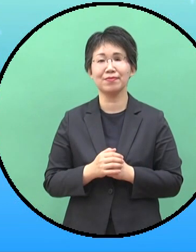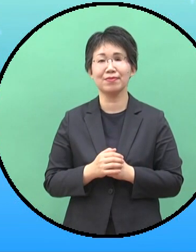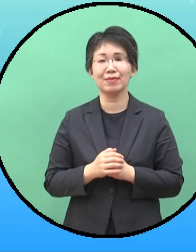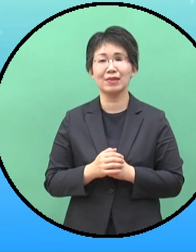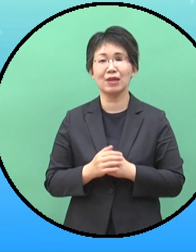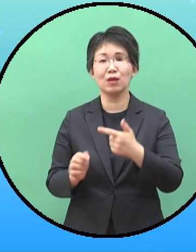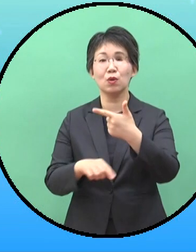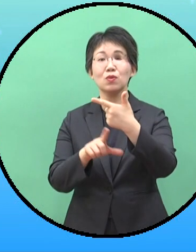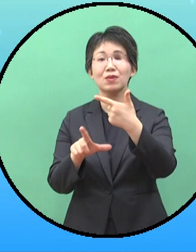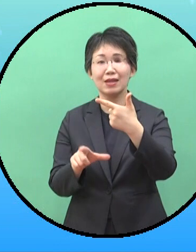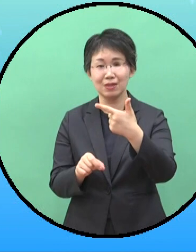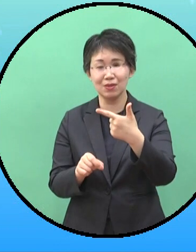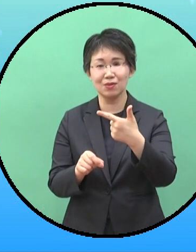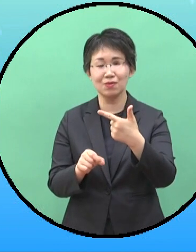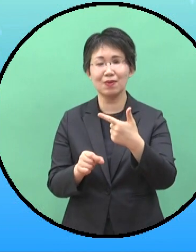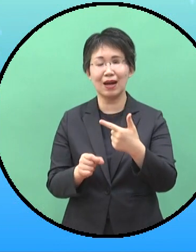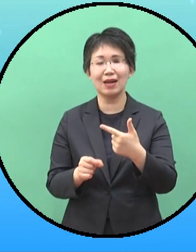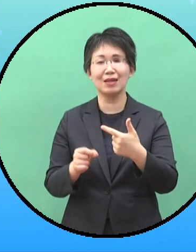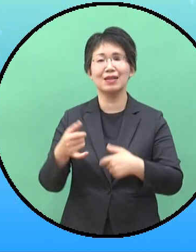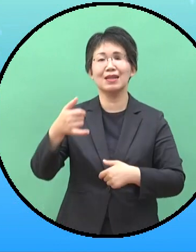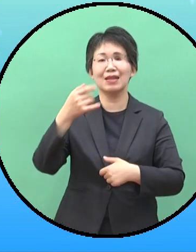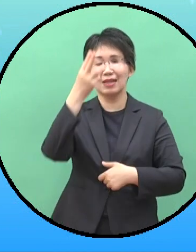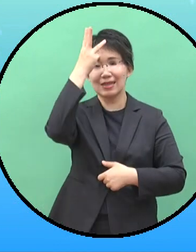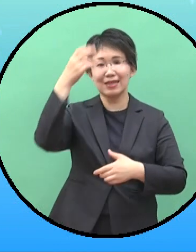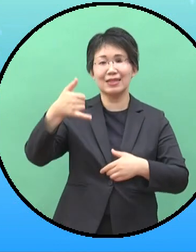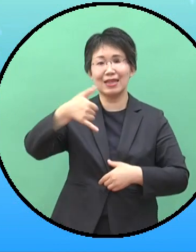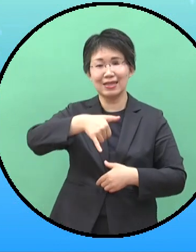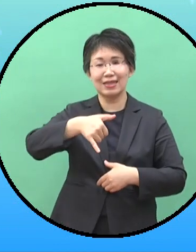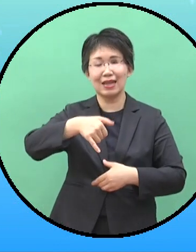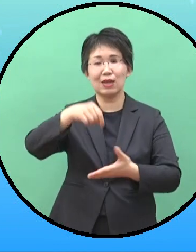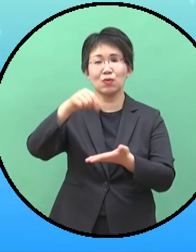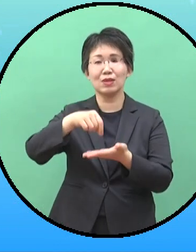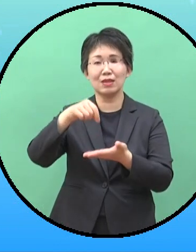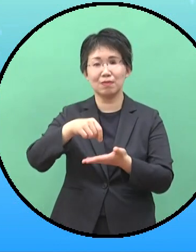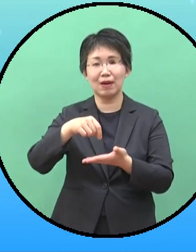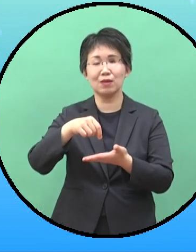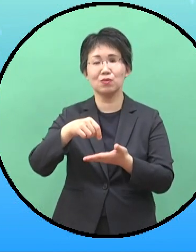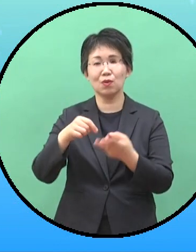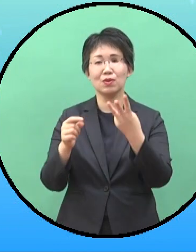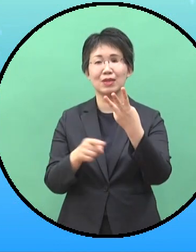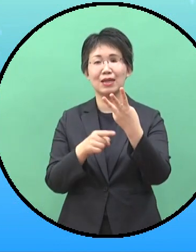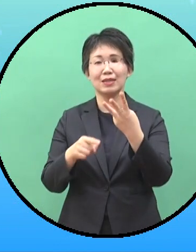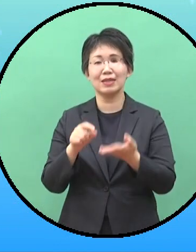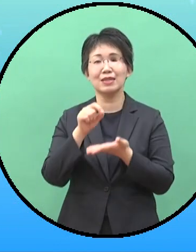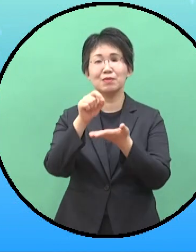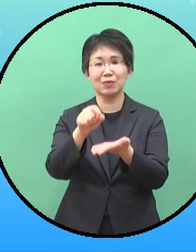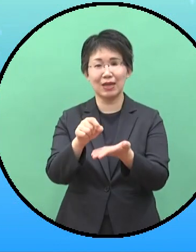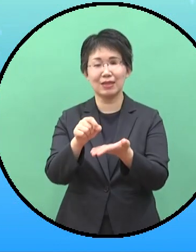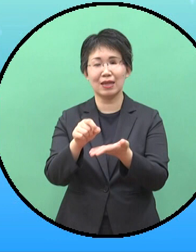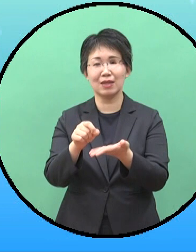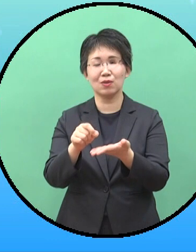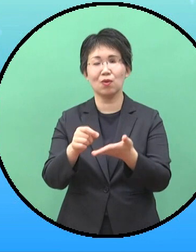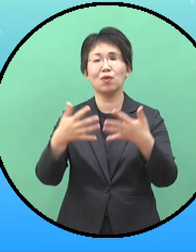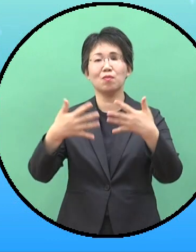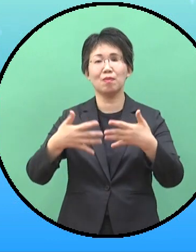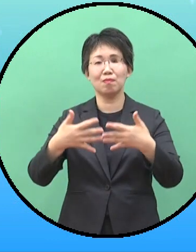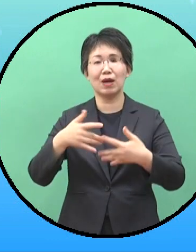今月は伊勢茶ティーバッグ4袋セットを3人の方にプレゼント。番組キーワ